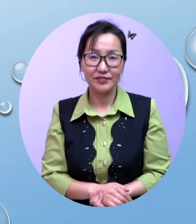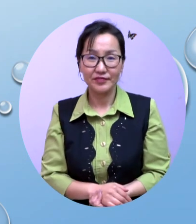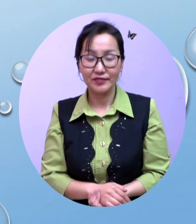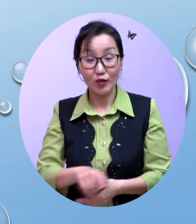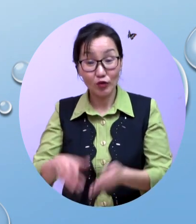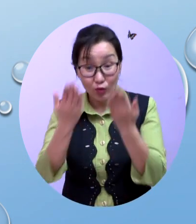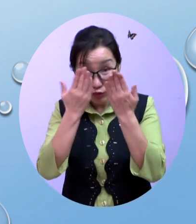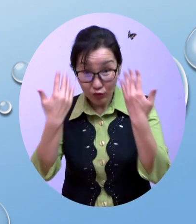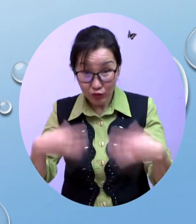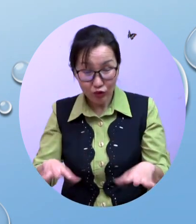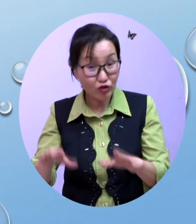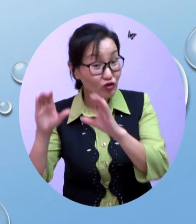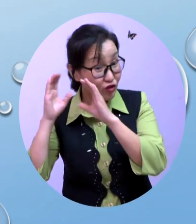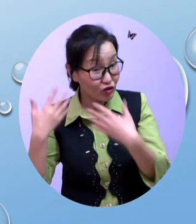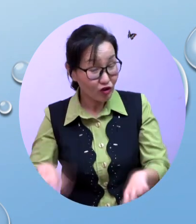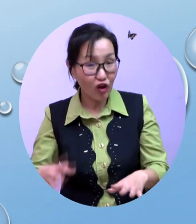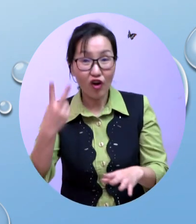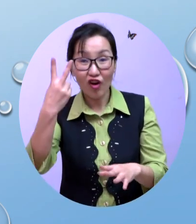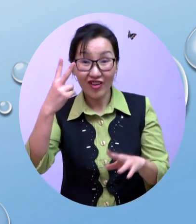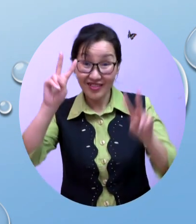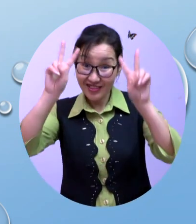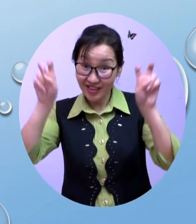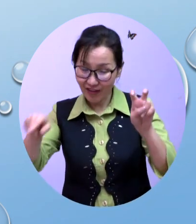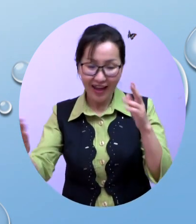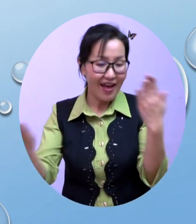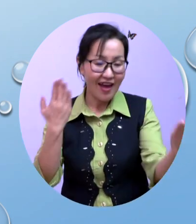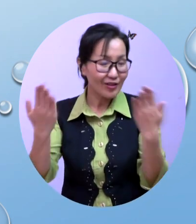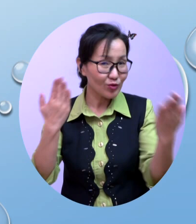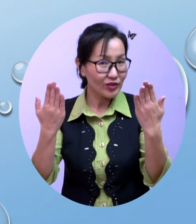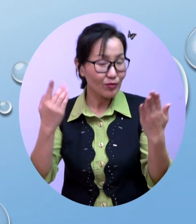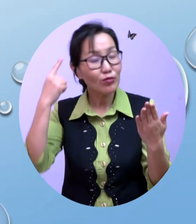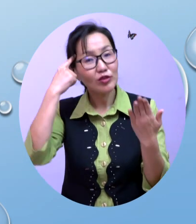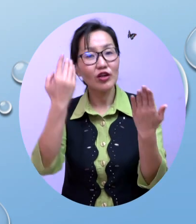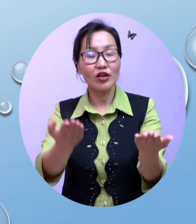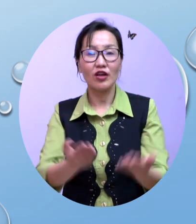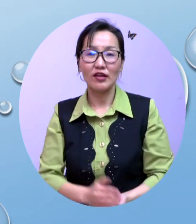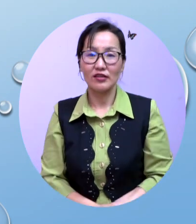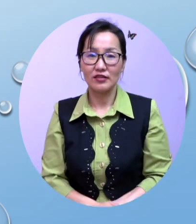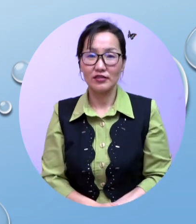Одоо уншсан сонсон хоёр ихе харьцуулан бодцгоё.